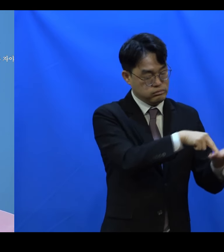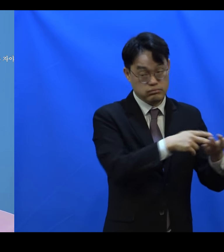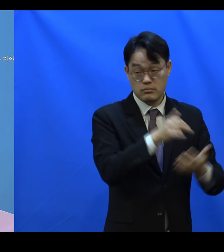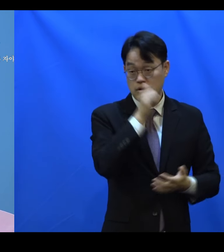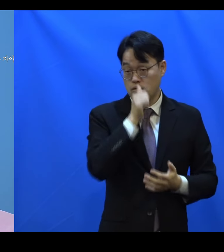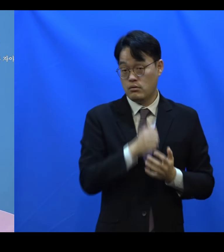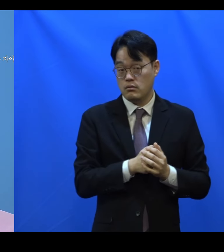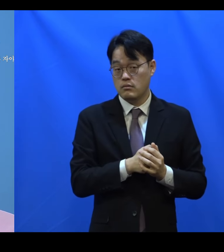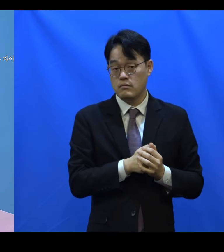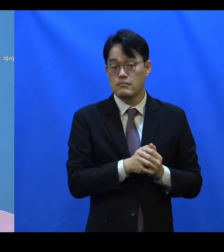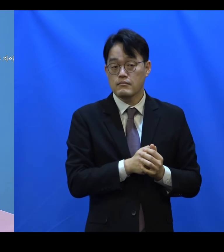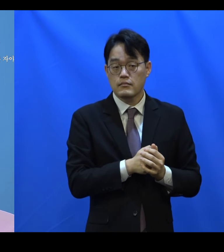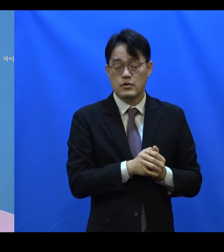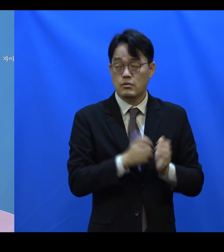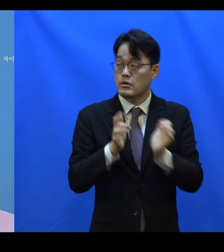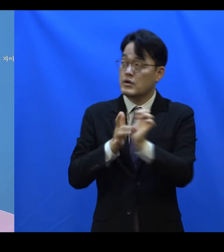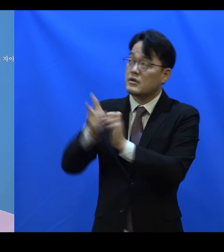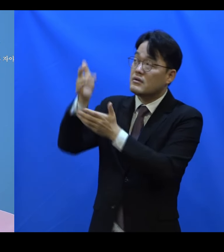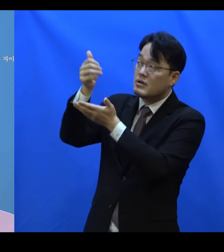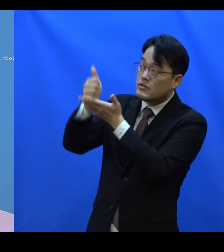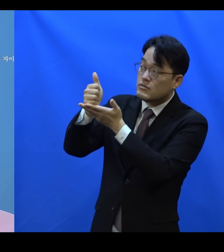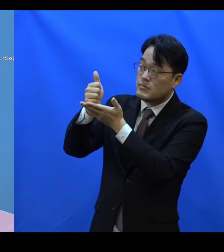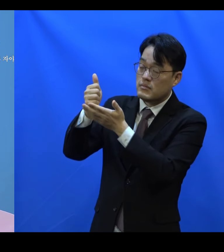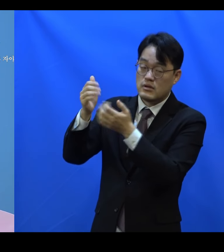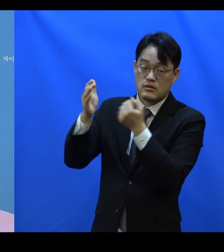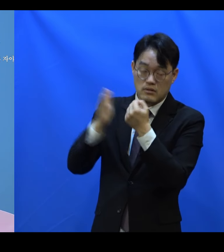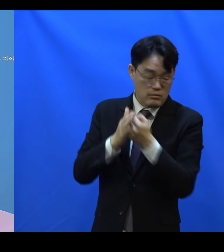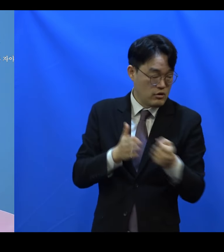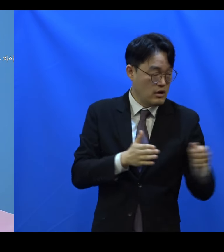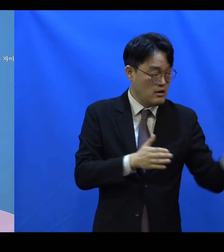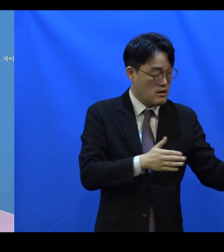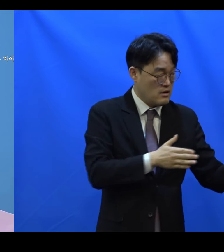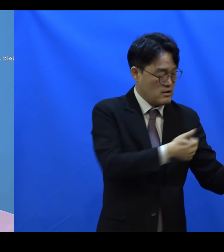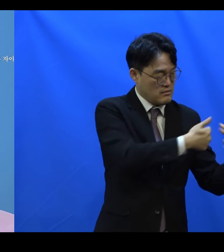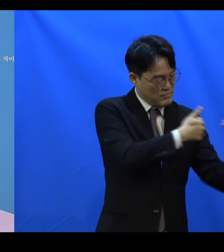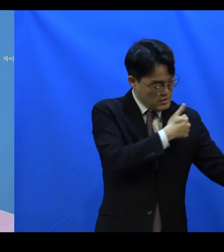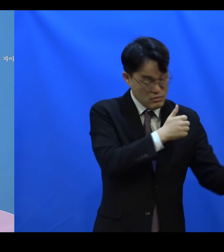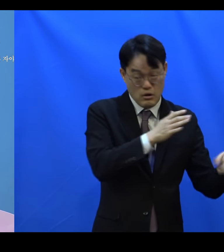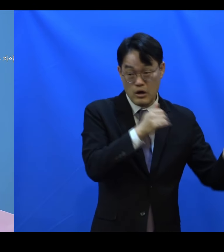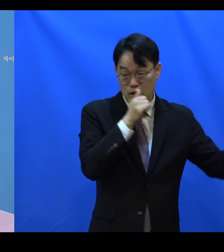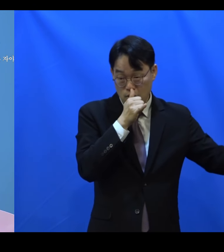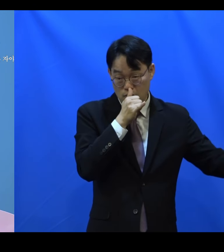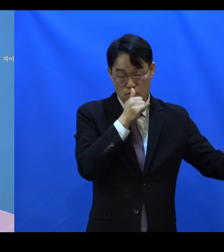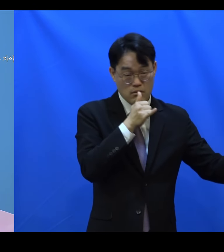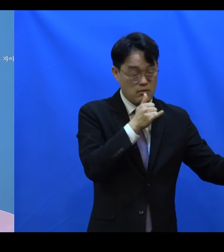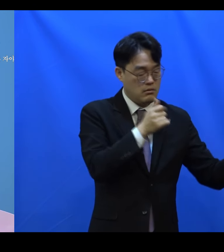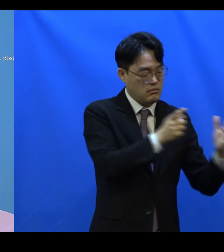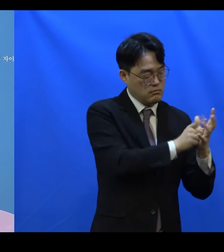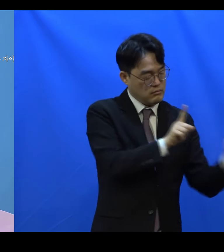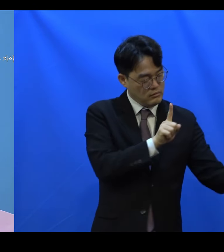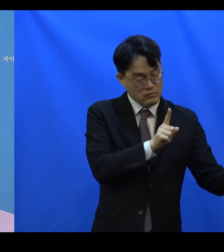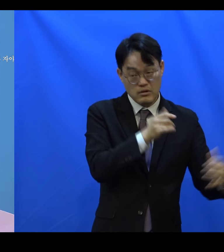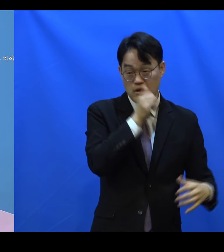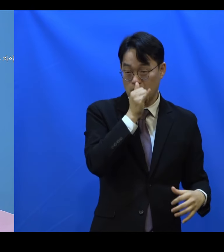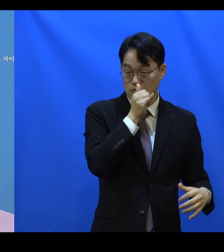그리스도 때문에 미움을 받기도 합니다. 억울하게 직장에 쫓겨나기도 합니다. 심지어 집에서도 쫓겨나는 일을 당하기도 합니다.